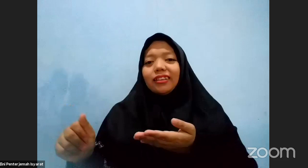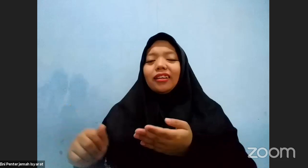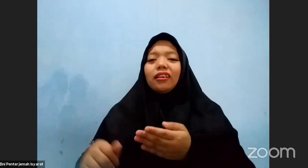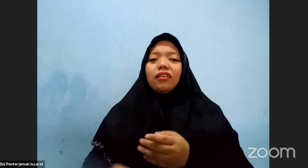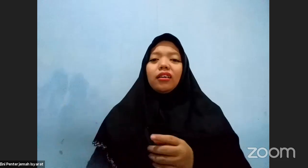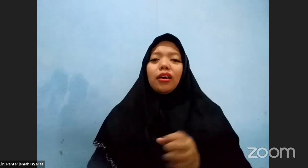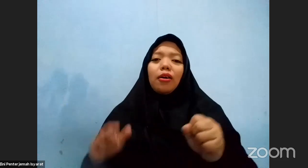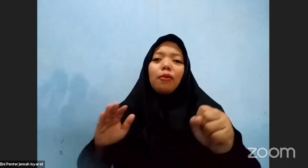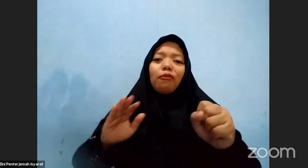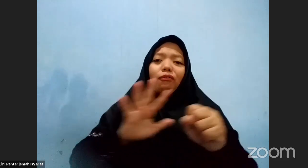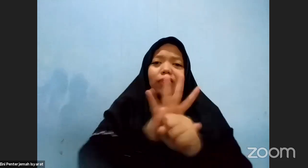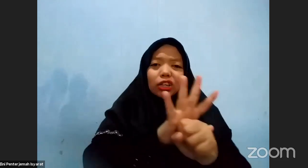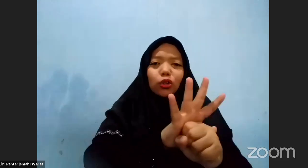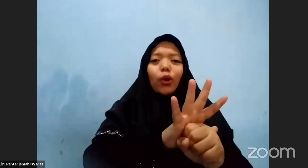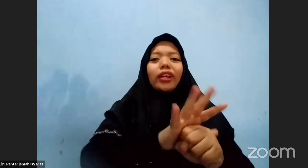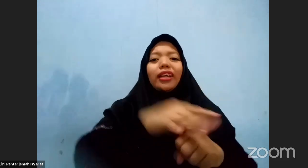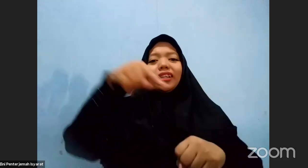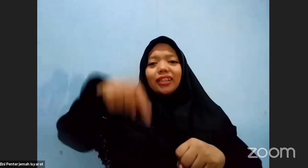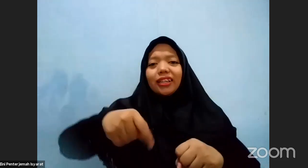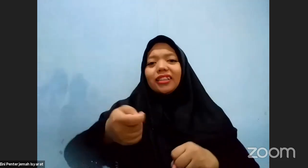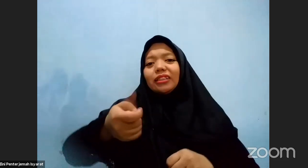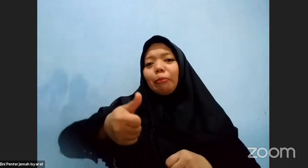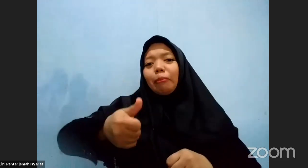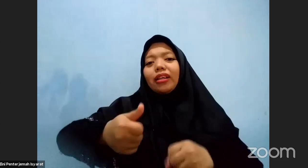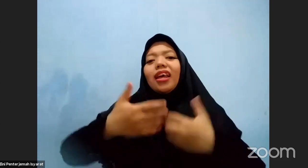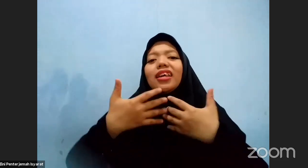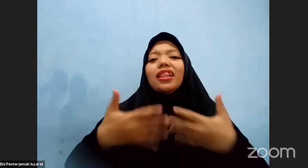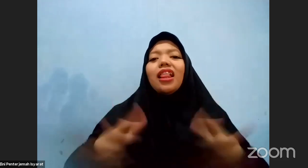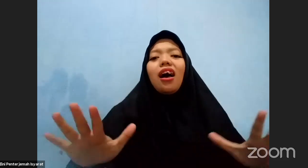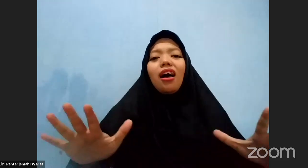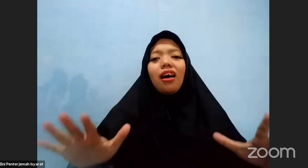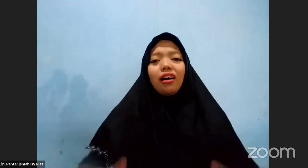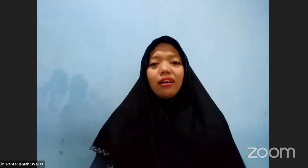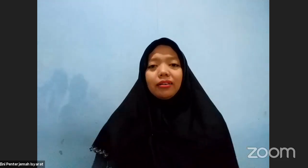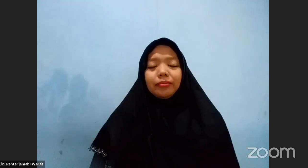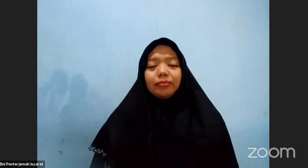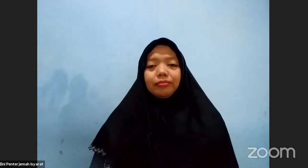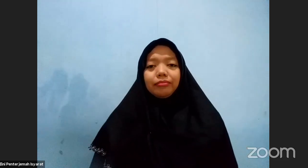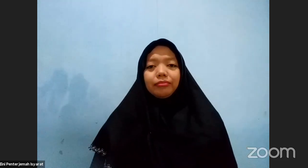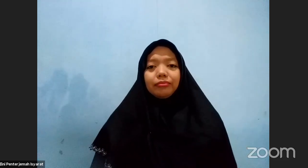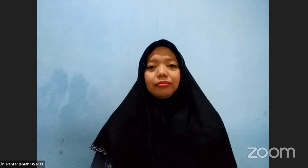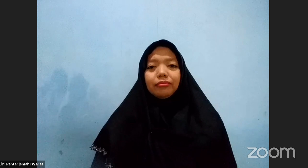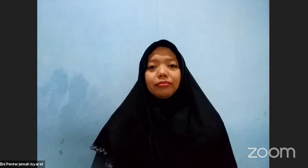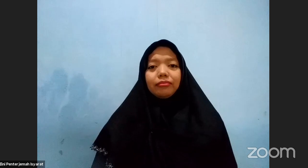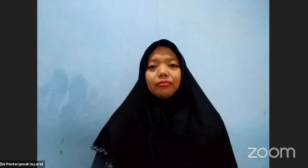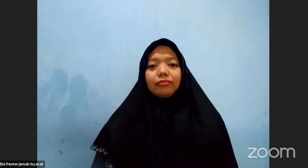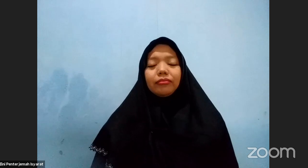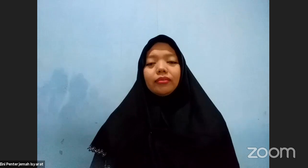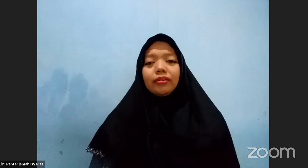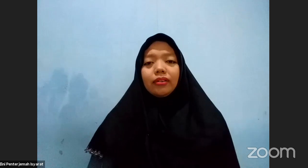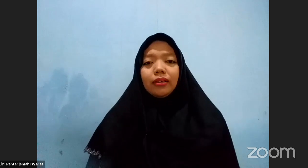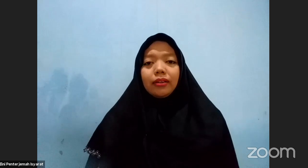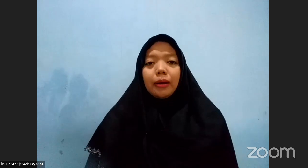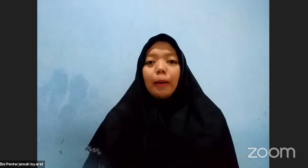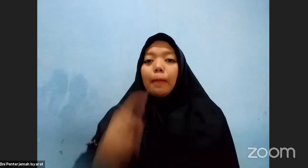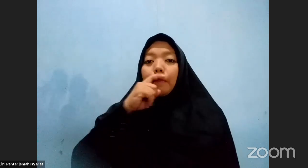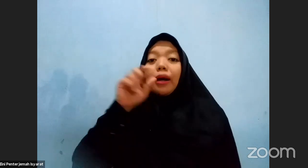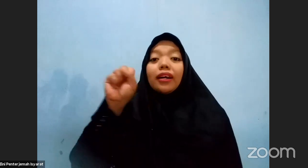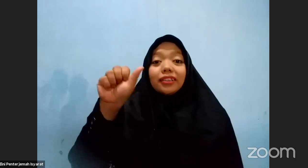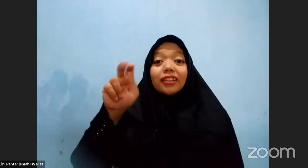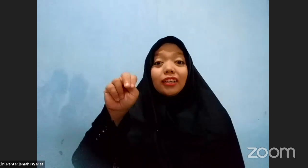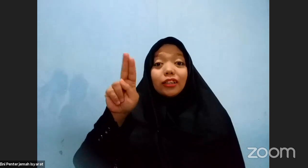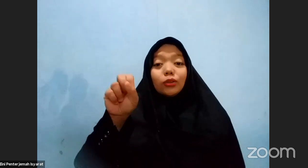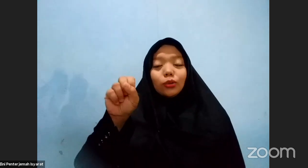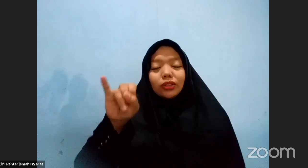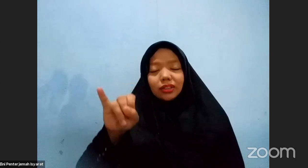ini juga menjadi pilihan karena saya dengar juga kemarin Pak Menteri juga sudah mengisyaratkan bahwa nanti ke depan juga jarak